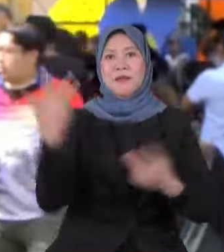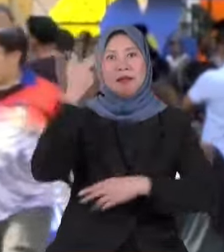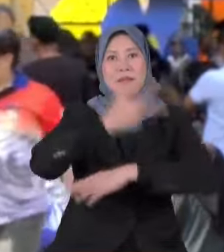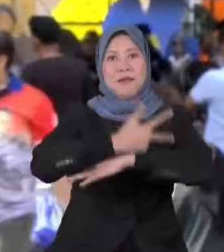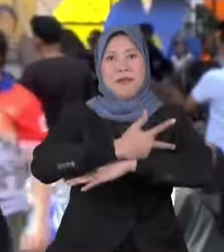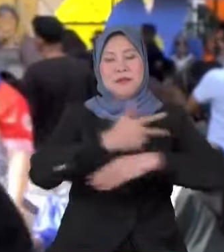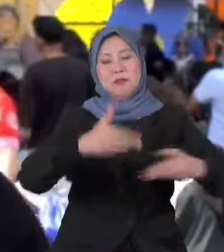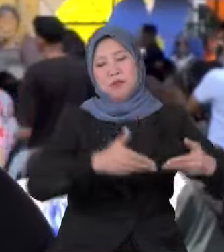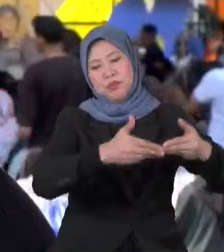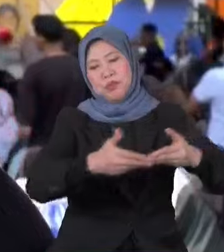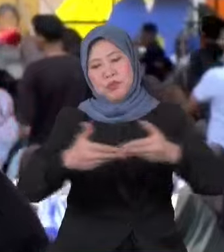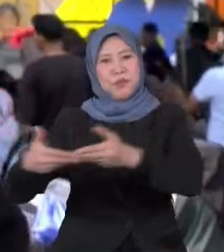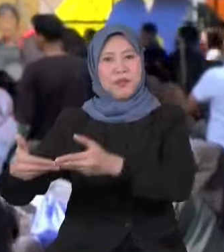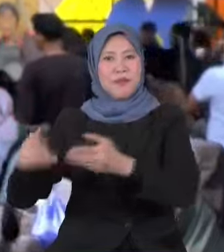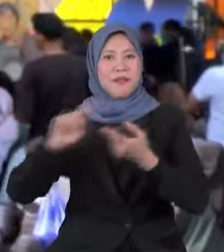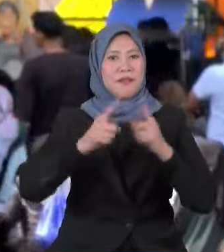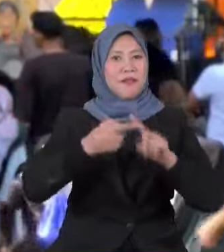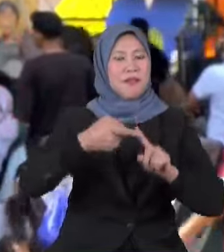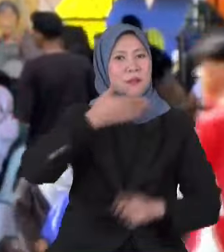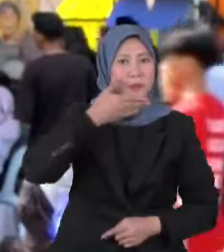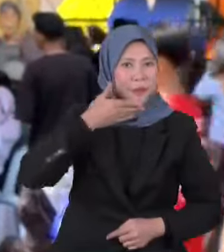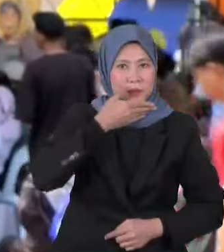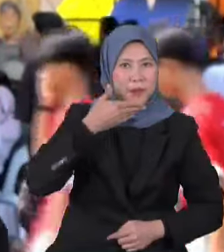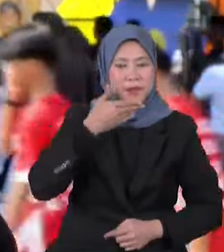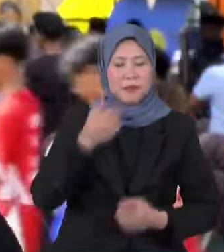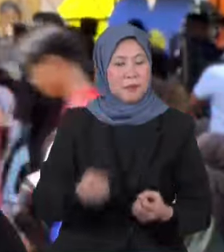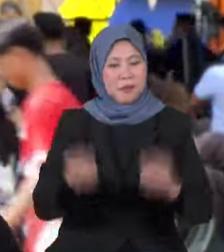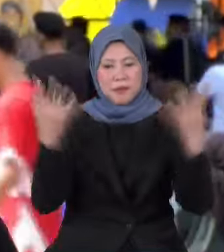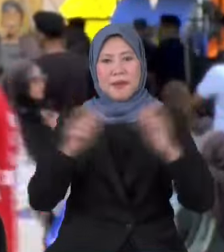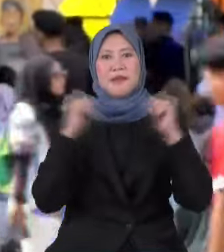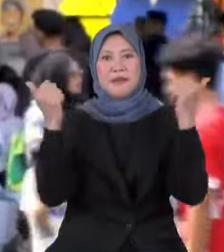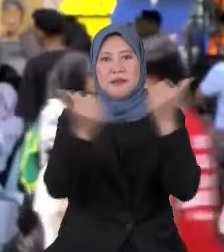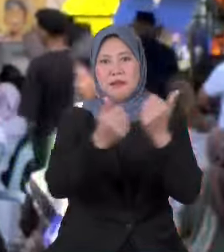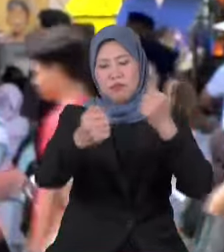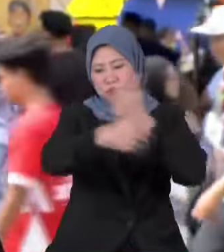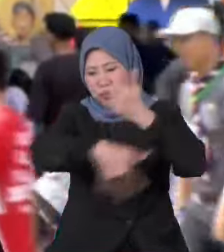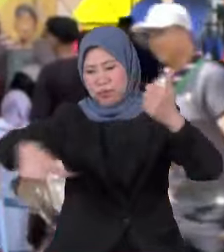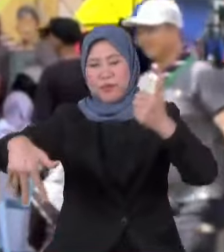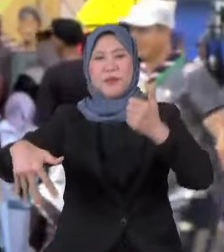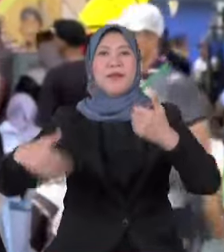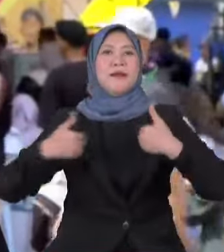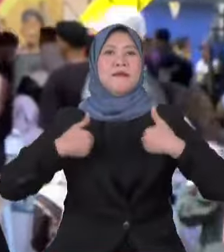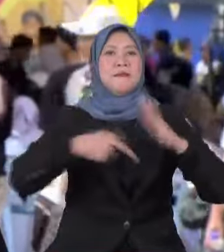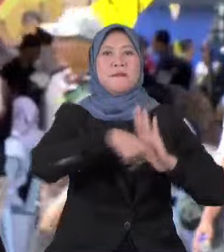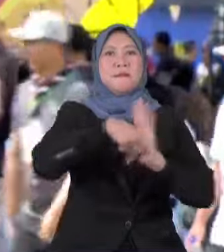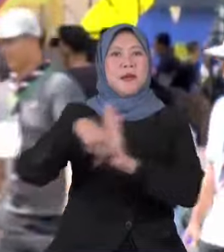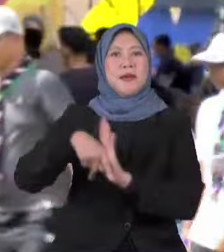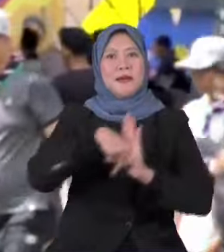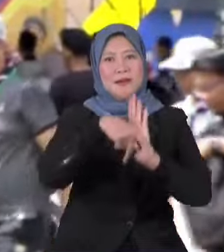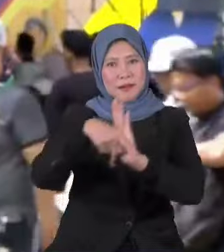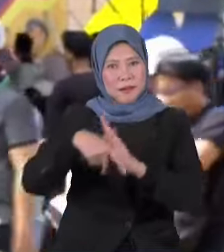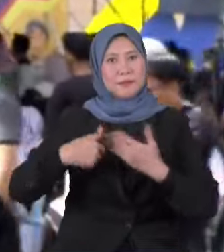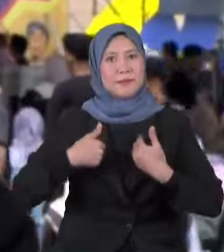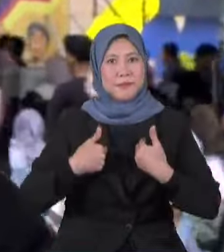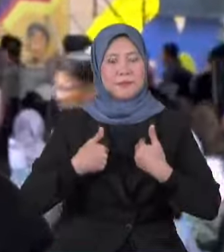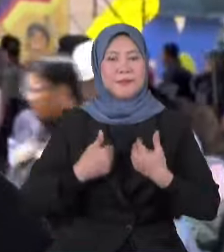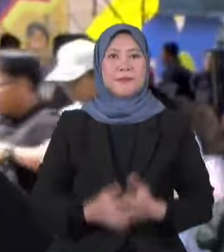aktiviti. Bawa rakan muda dan juga bawa banyak agensi-agensi hadir. Kita buka booth-booth yang mana